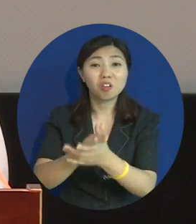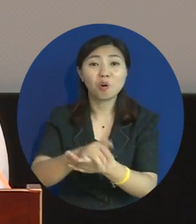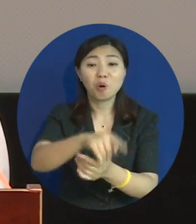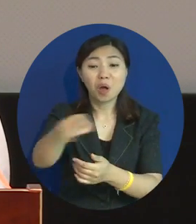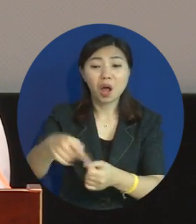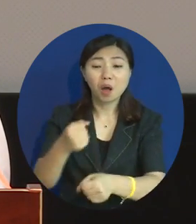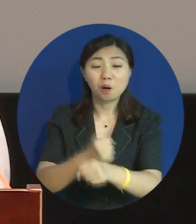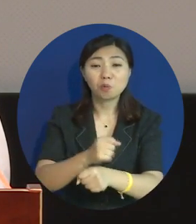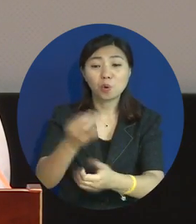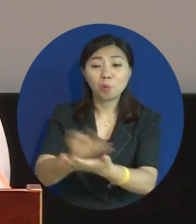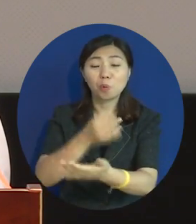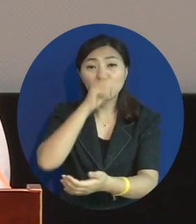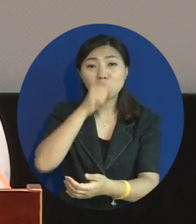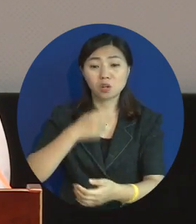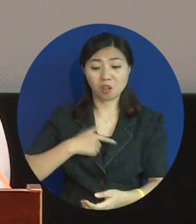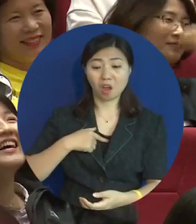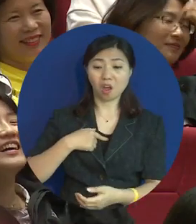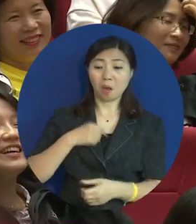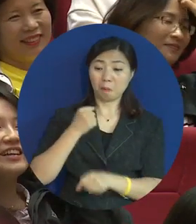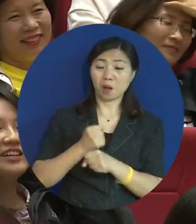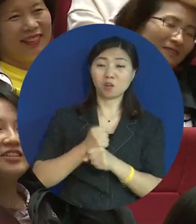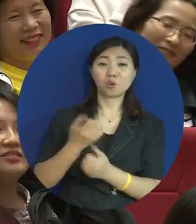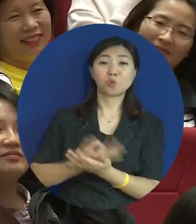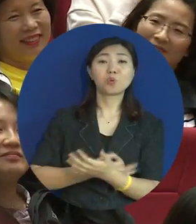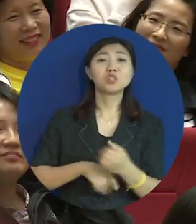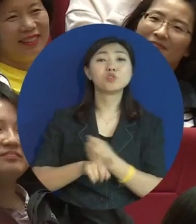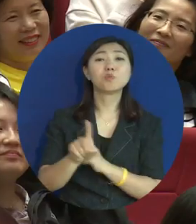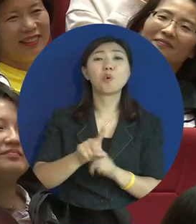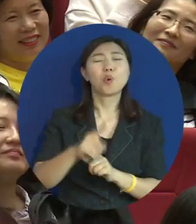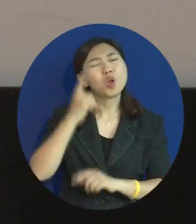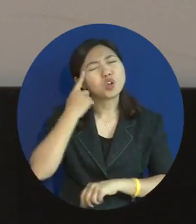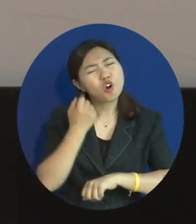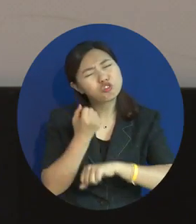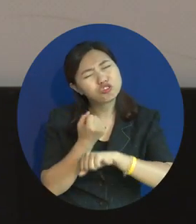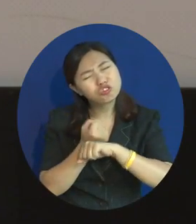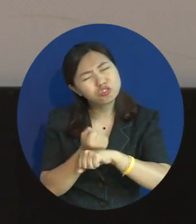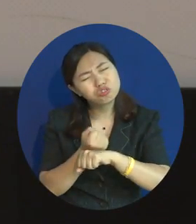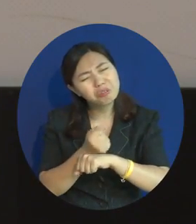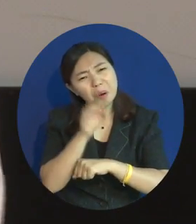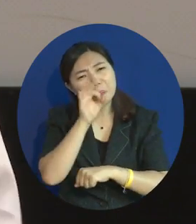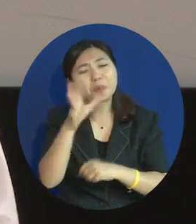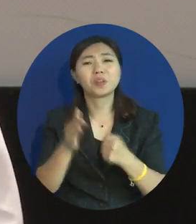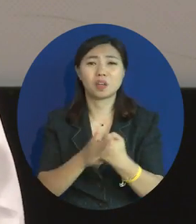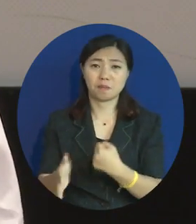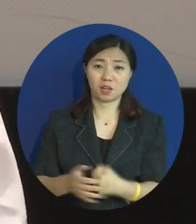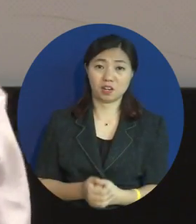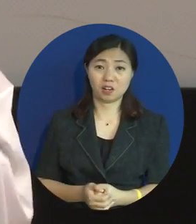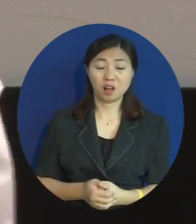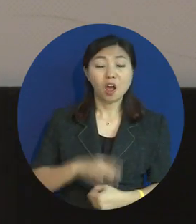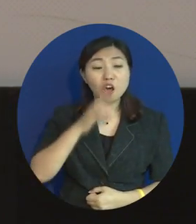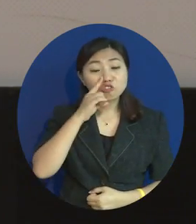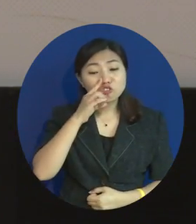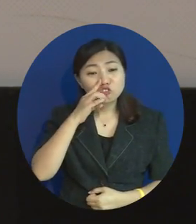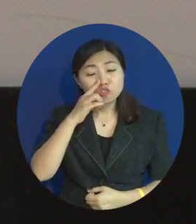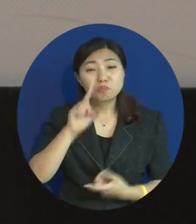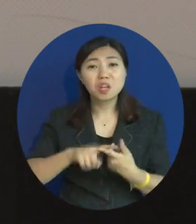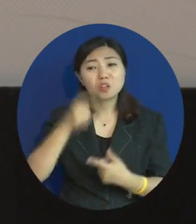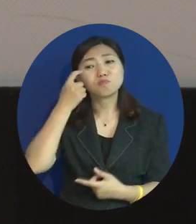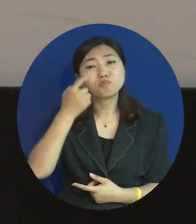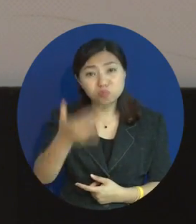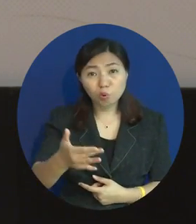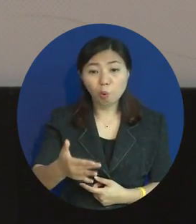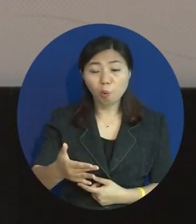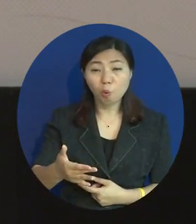연구 안 한다는 거예요. 그러니까 이렇게 궁금한 거를 자꾸 있고 자꾸 물어야 돼요. 그래서 나는 지금